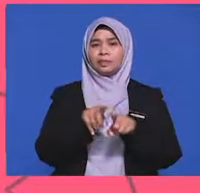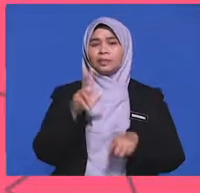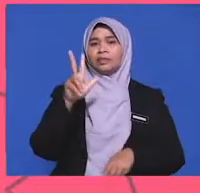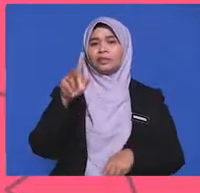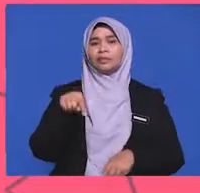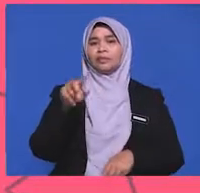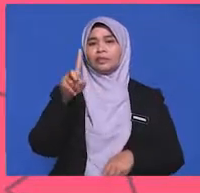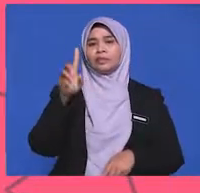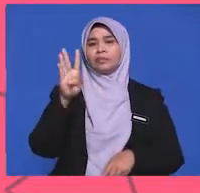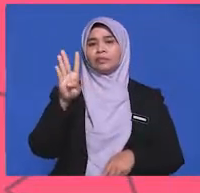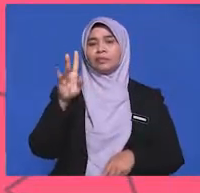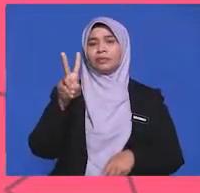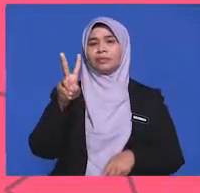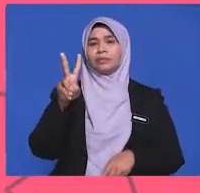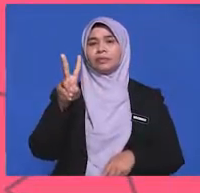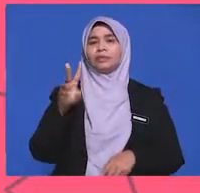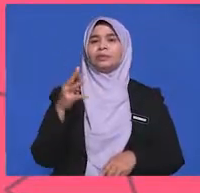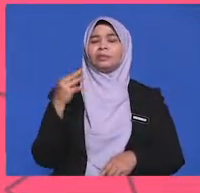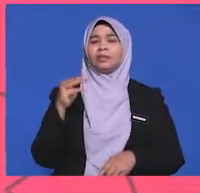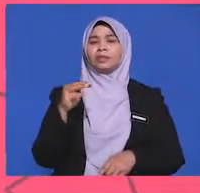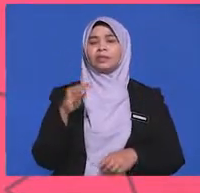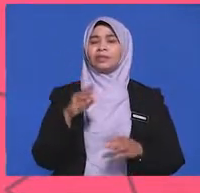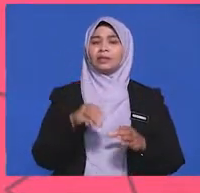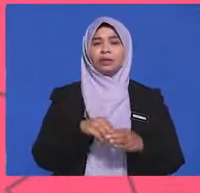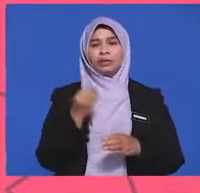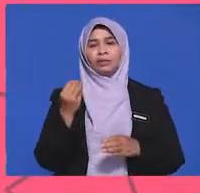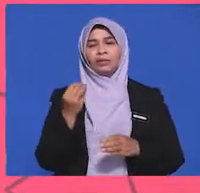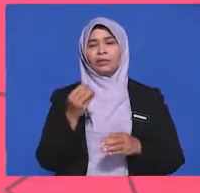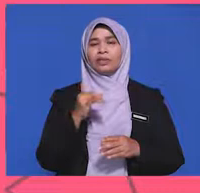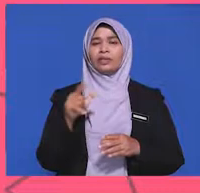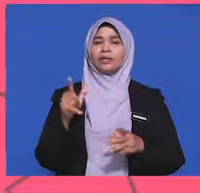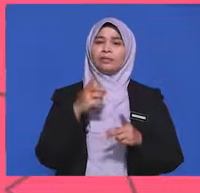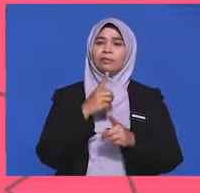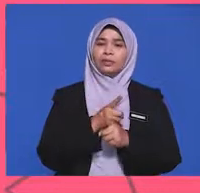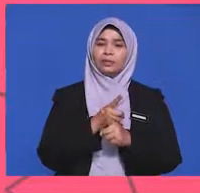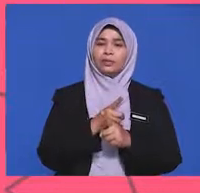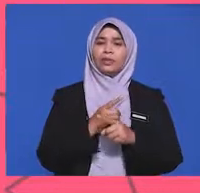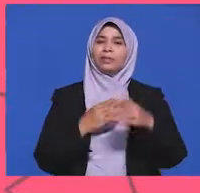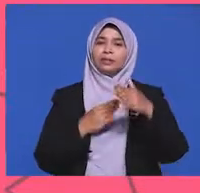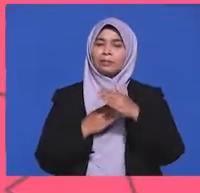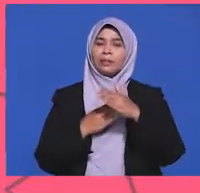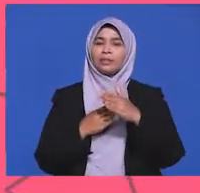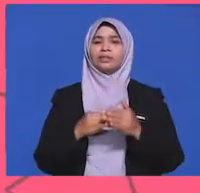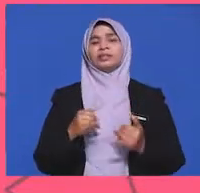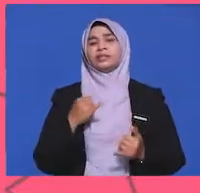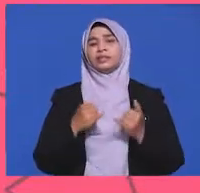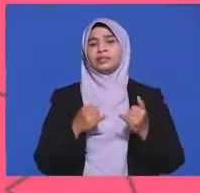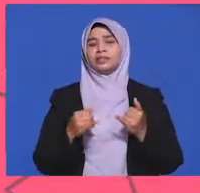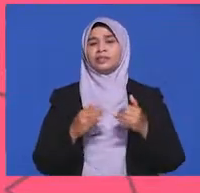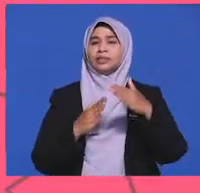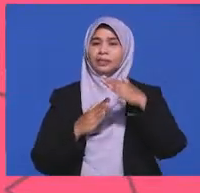3.142, maka output yang dipaparkan adalah betul. Tamat jika. Tamat.